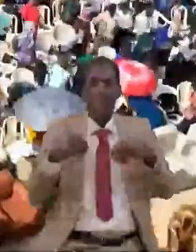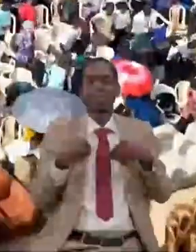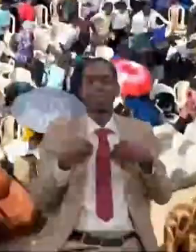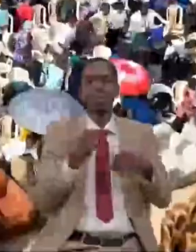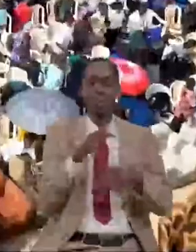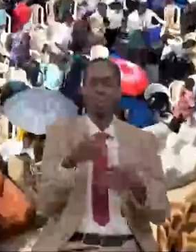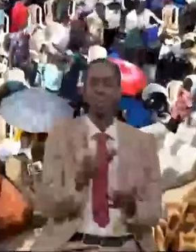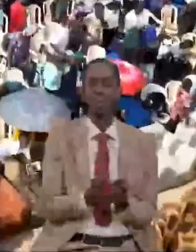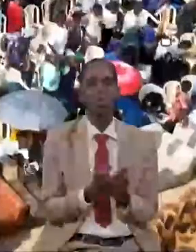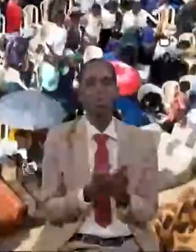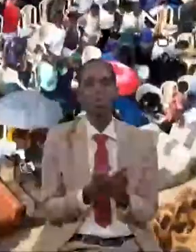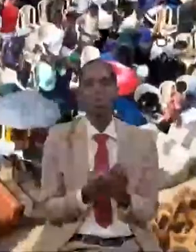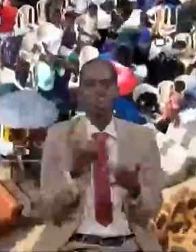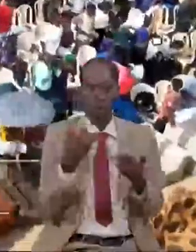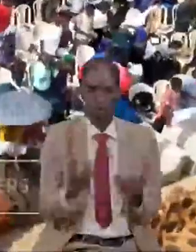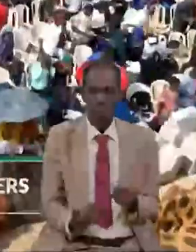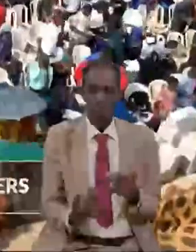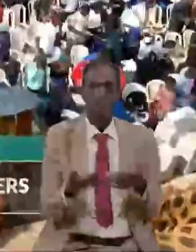Assimile-les.